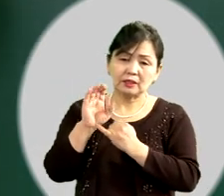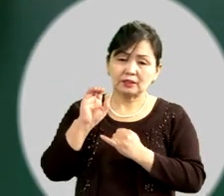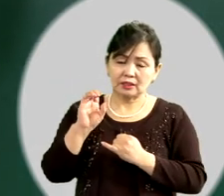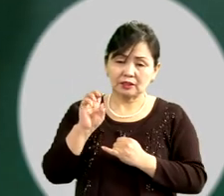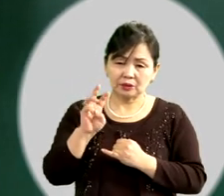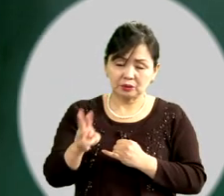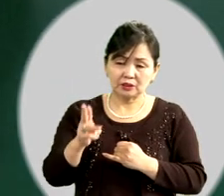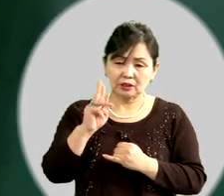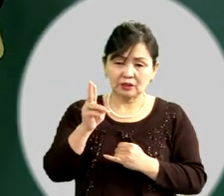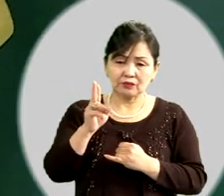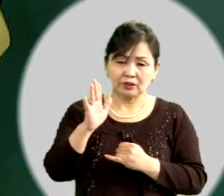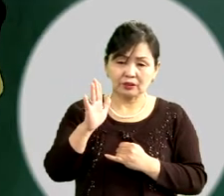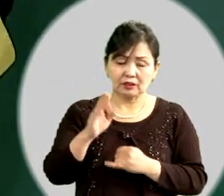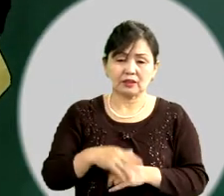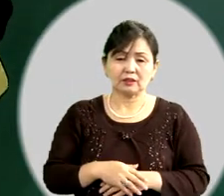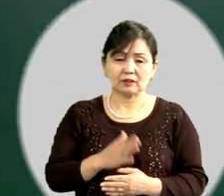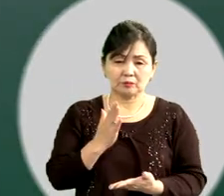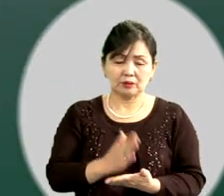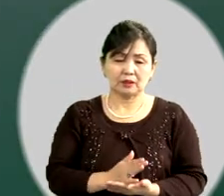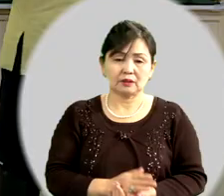см квадрат.